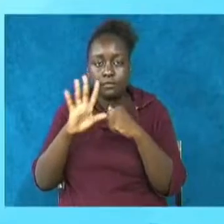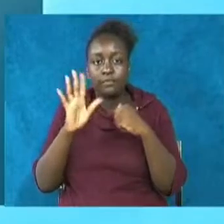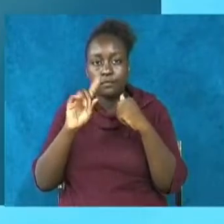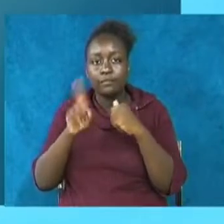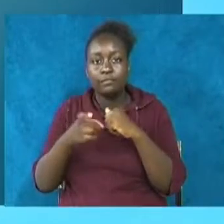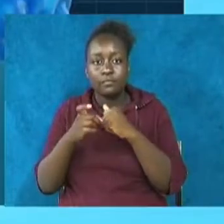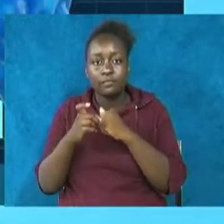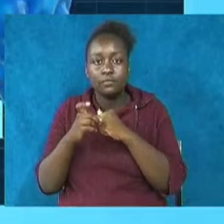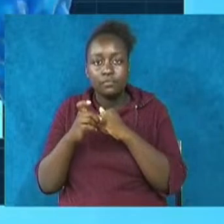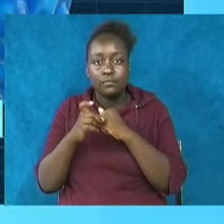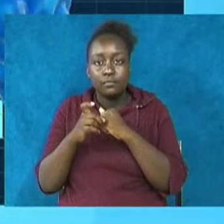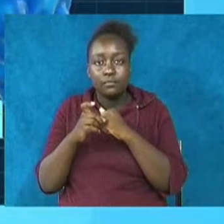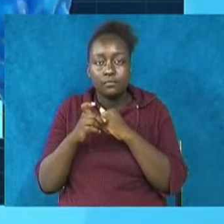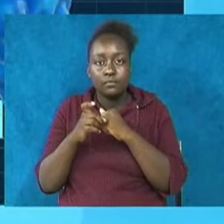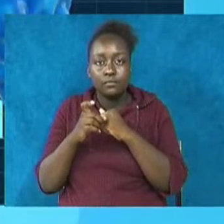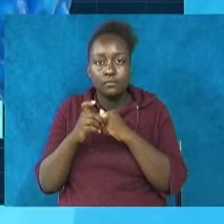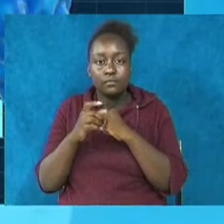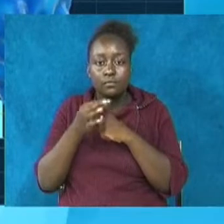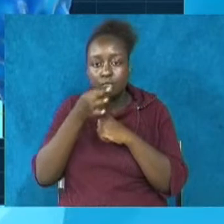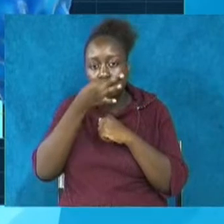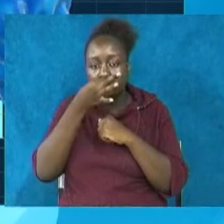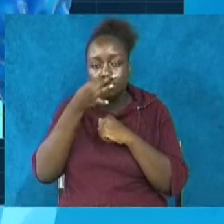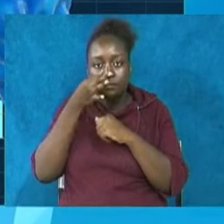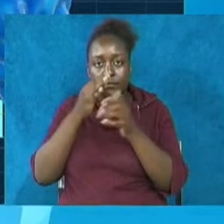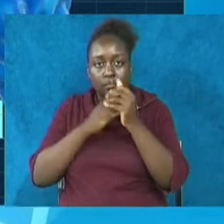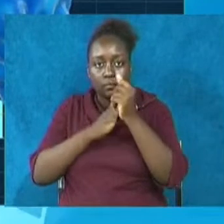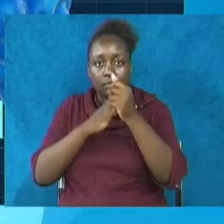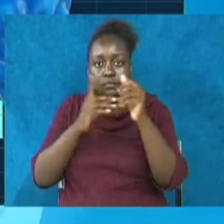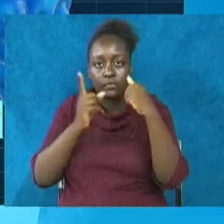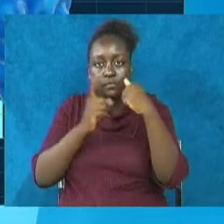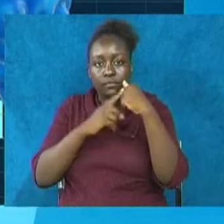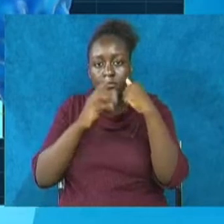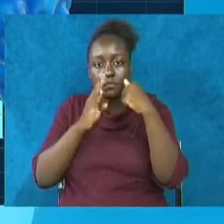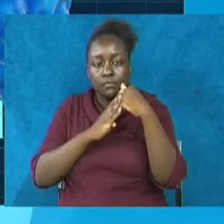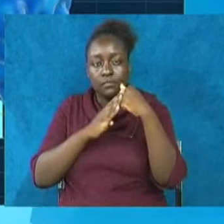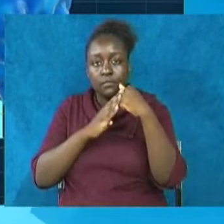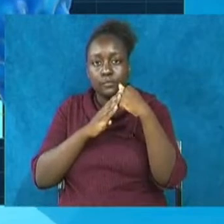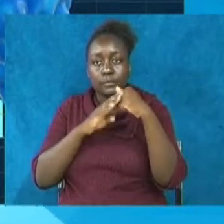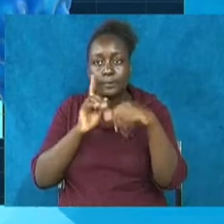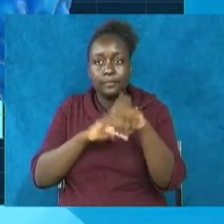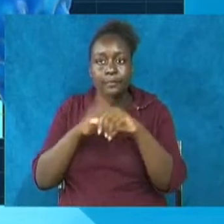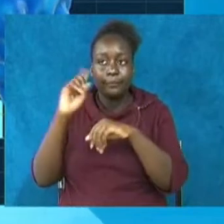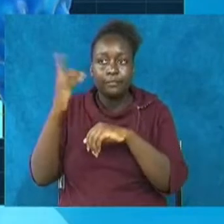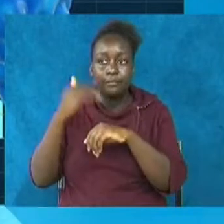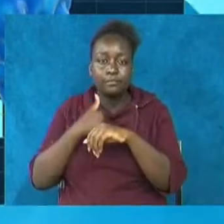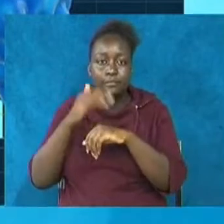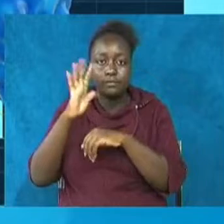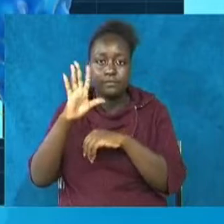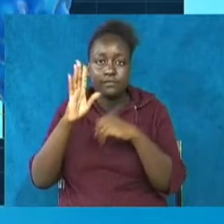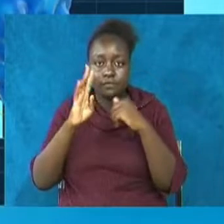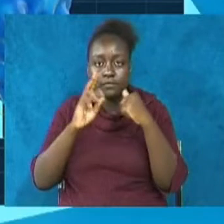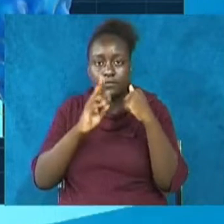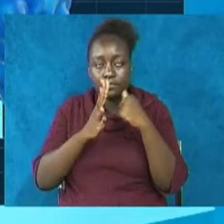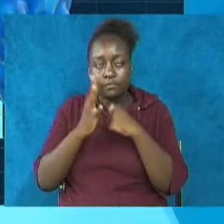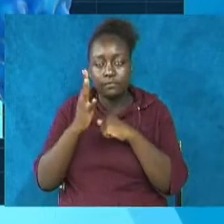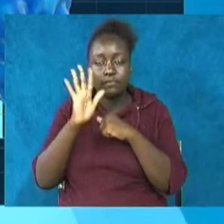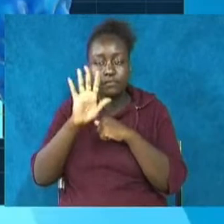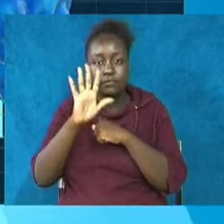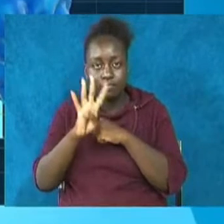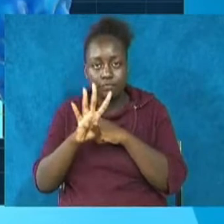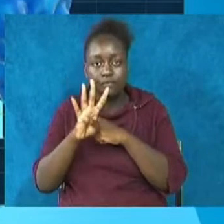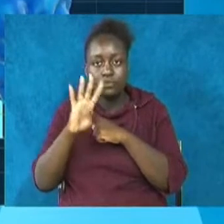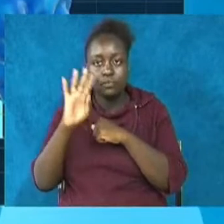3,662,979. Katika kaunti, Nyeri iliongoza na visa 68, huku Nairobi ikiwa na visa 54. Kaunti za Kiambu